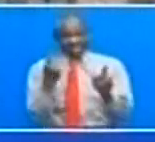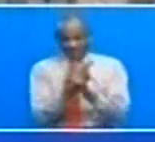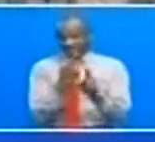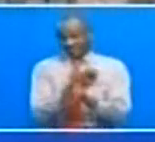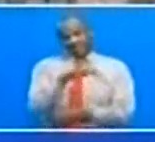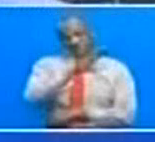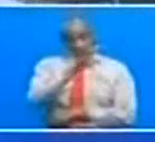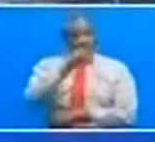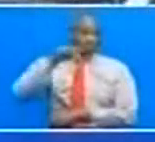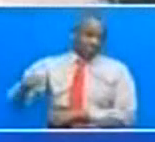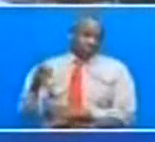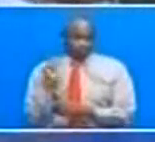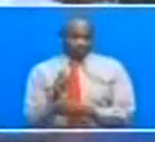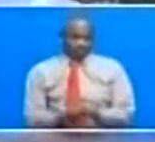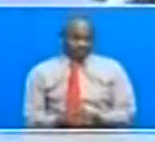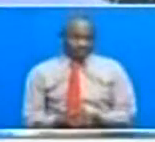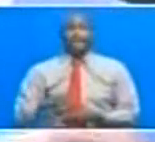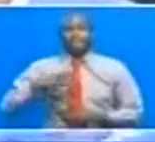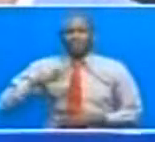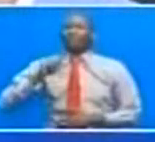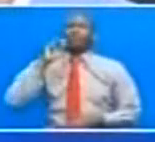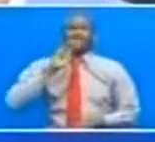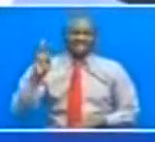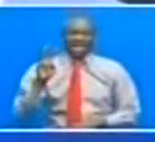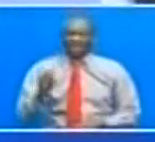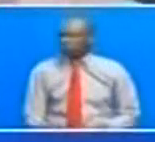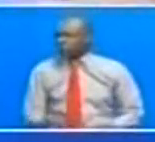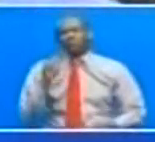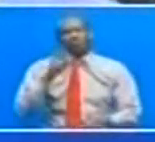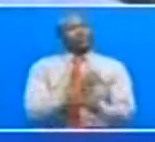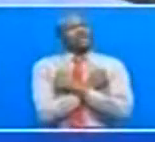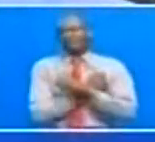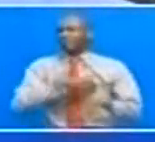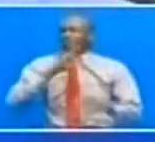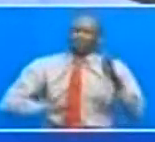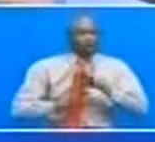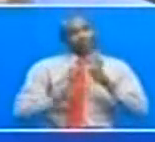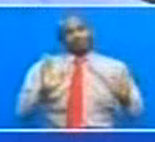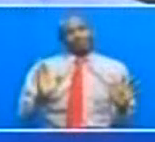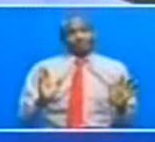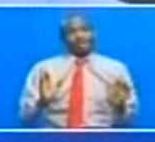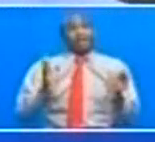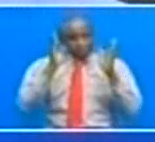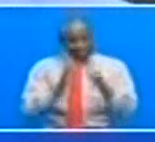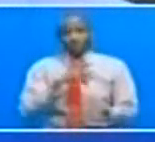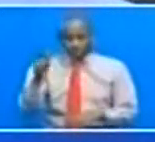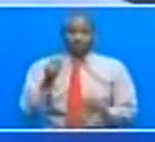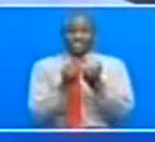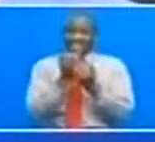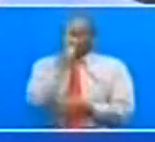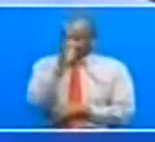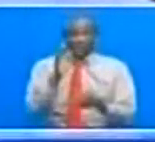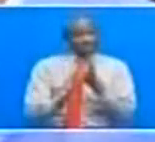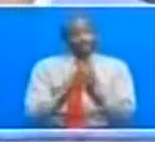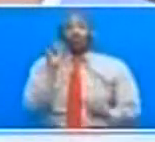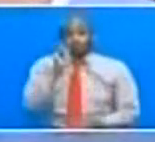Gishu County. Kwa kweli watu wa Western wanapenda kuku sana kuliko watu wengine. Hata mtu akienda ukeni asipokula